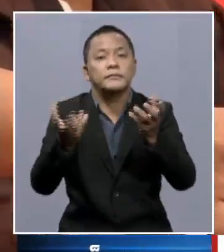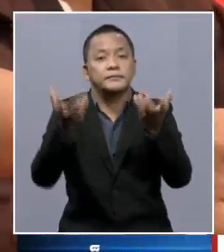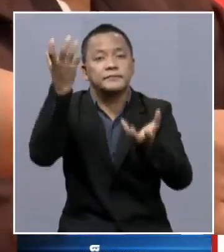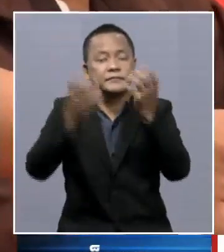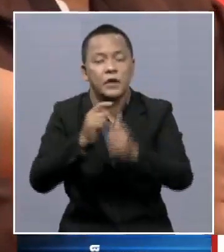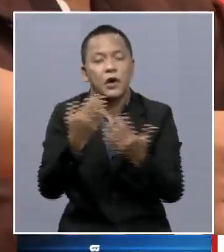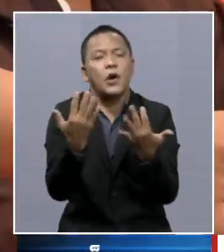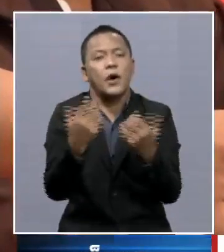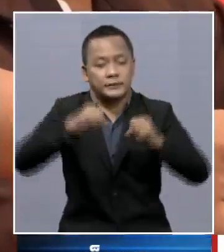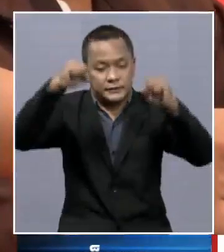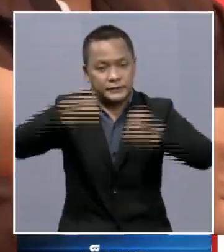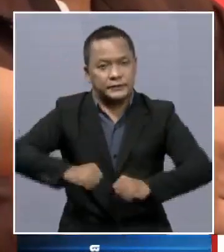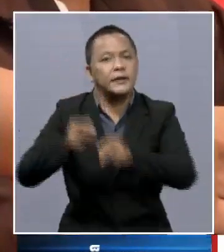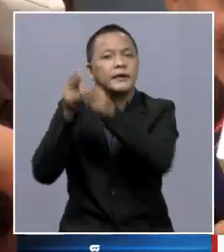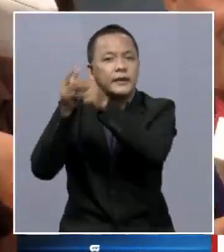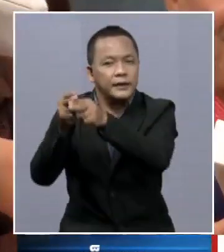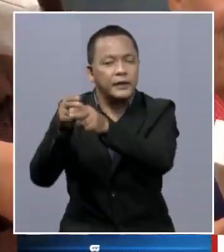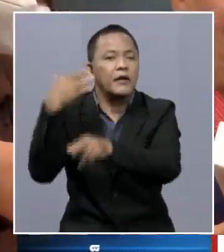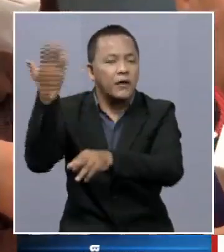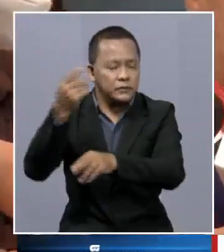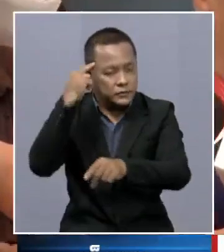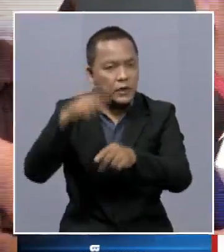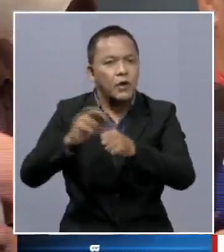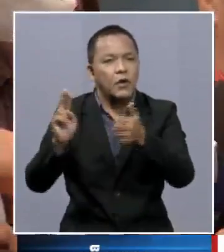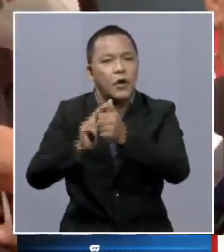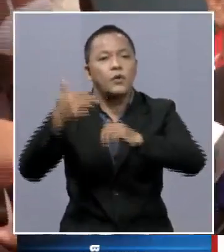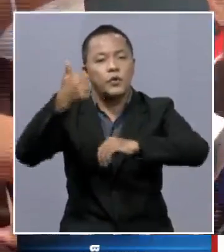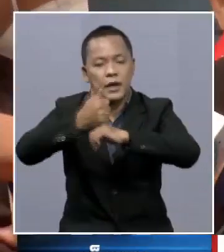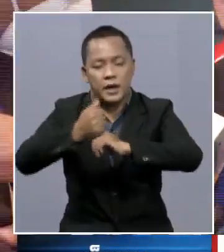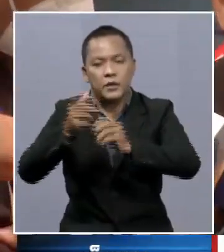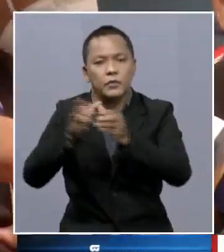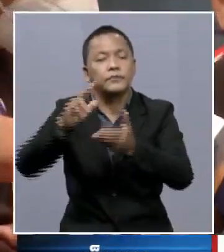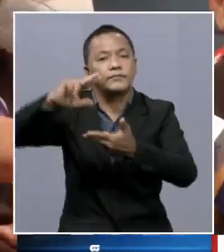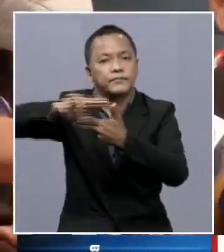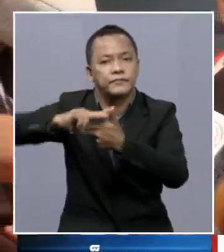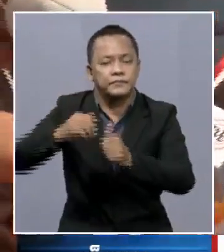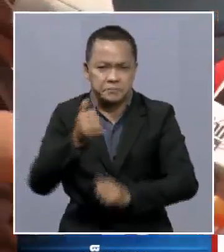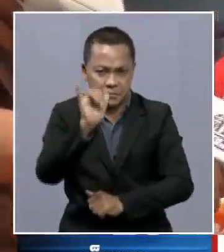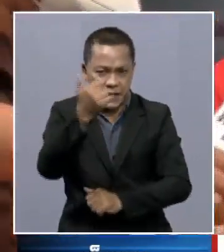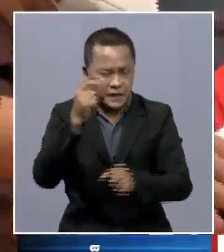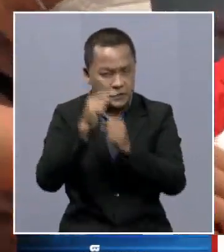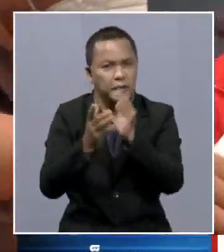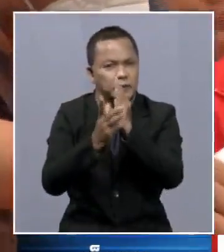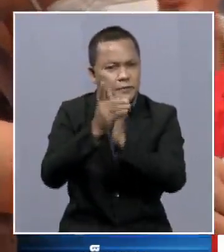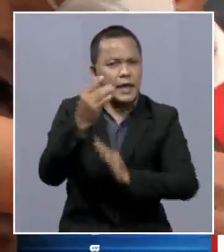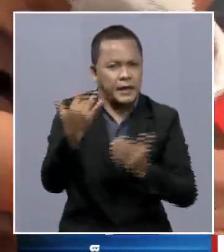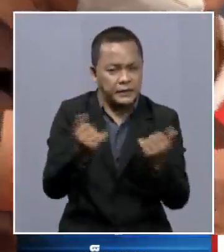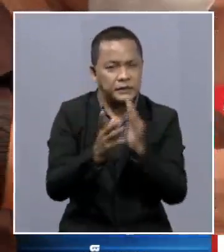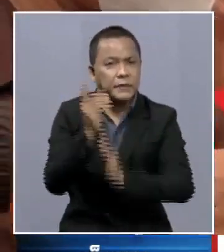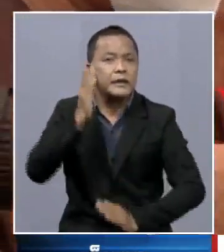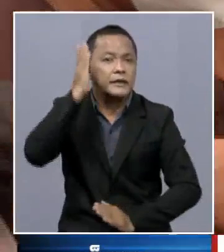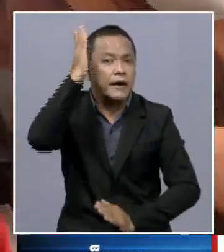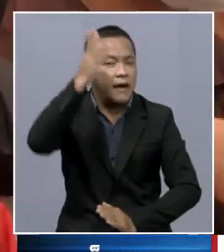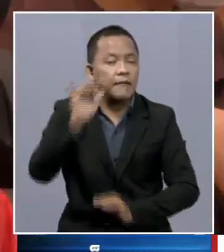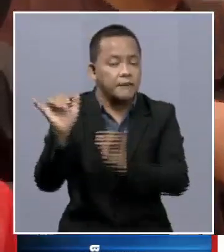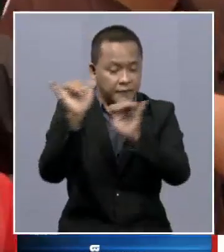บก็ให้รอการตัสนใจของคุสุริยะในฐานะรองหัวหนาพักพลงประชารัติซึงอาจจะภายใสัปดาห์นี้หรอสัดา